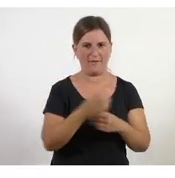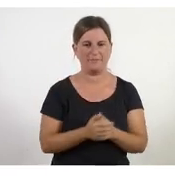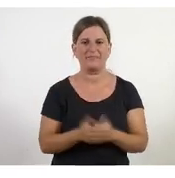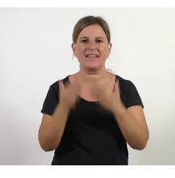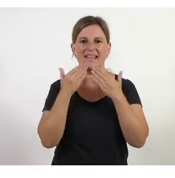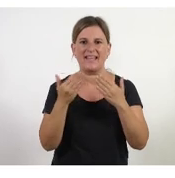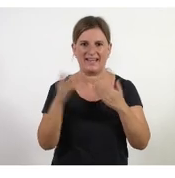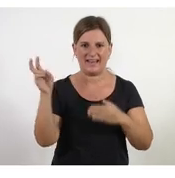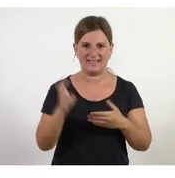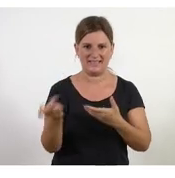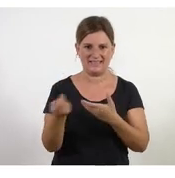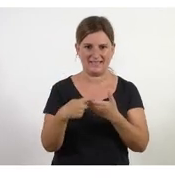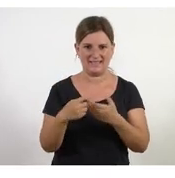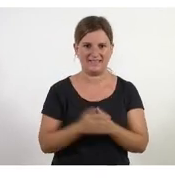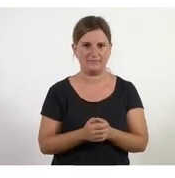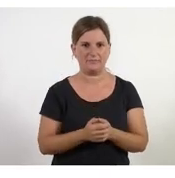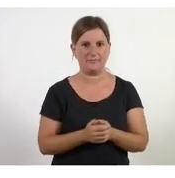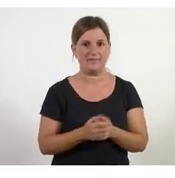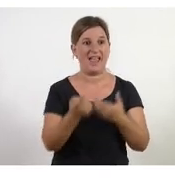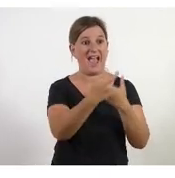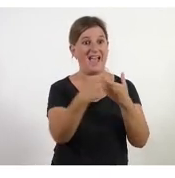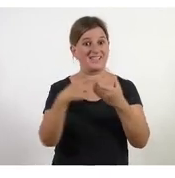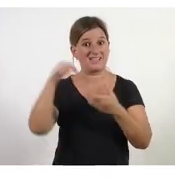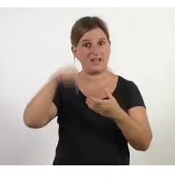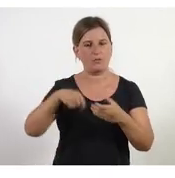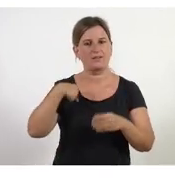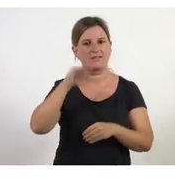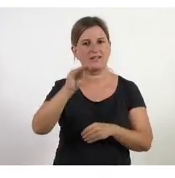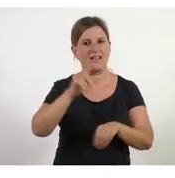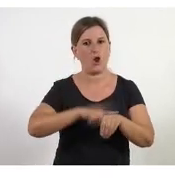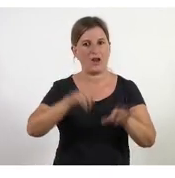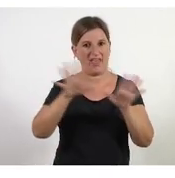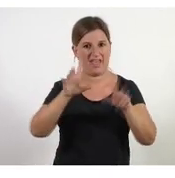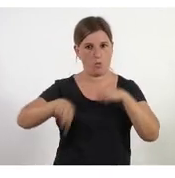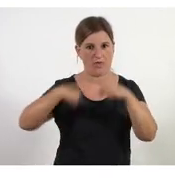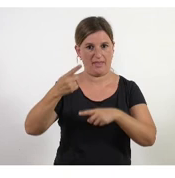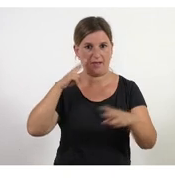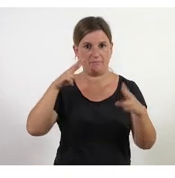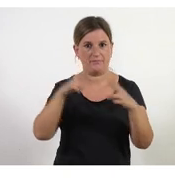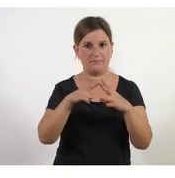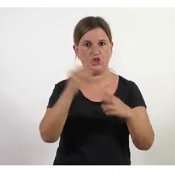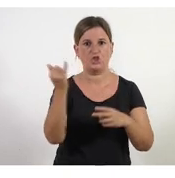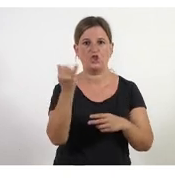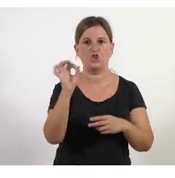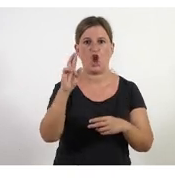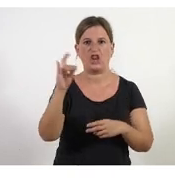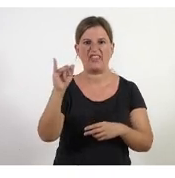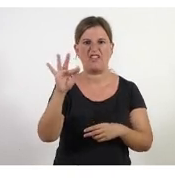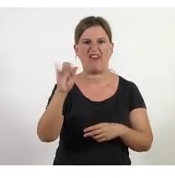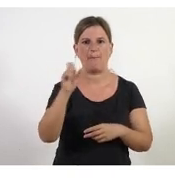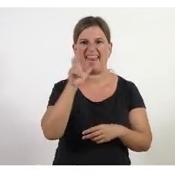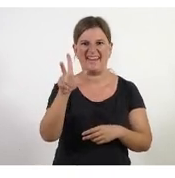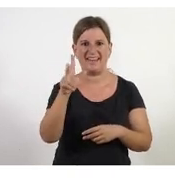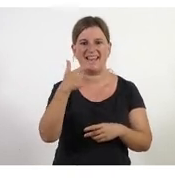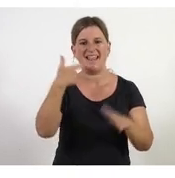Gràcies per estar aquí. Als assistents d'avui, recordar-vos que demà a les 10 del matí ens veiem amb en Jordi Flamaric i que ens explicarà com crear vídeos